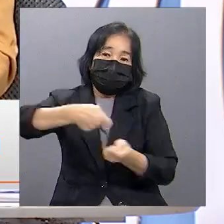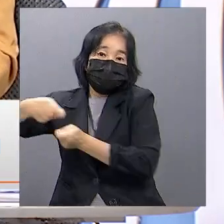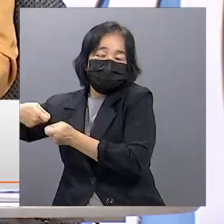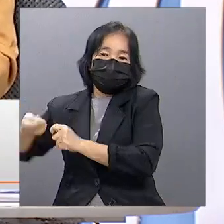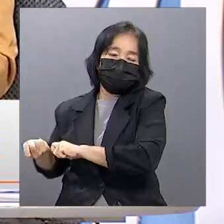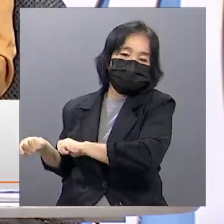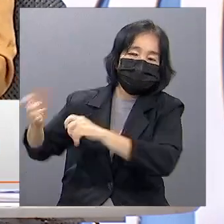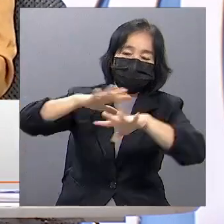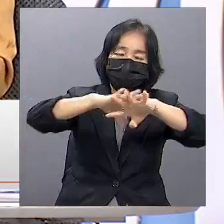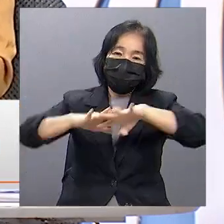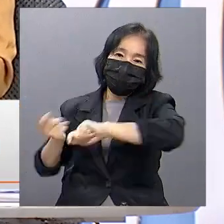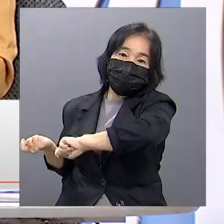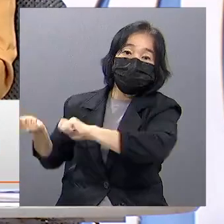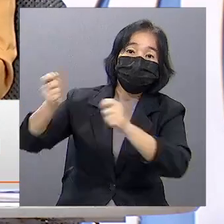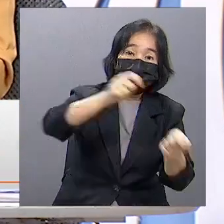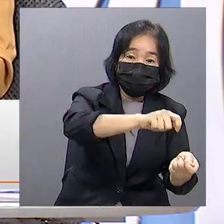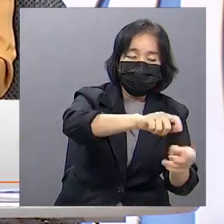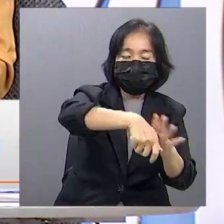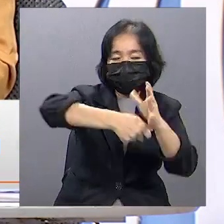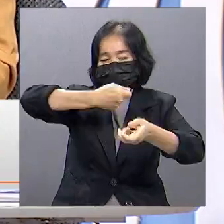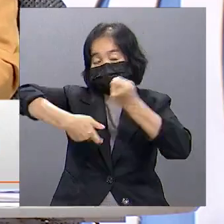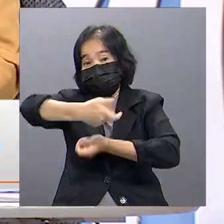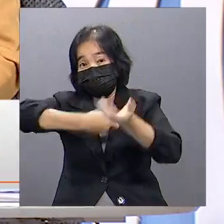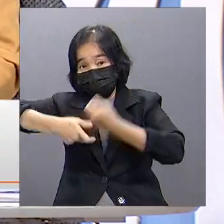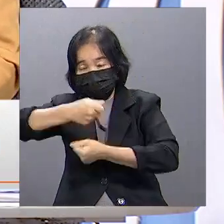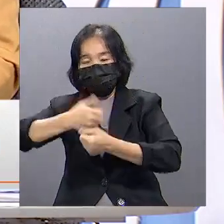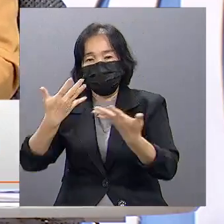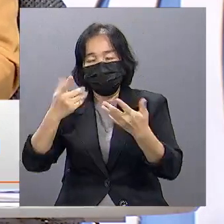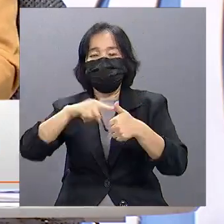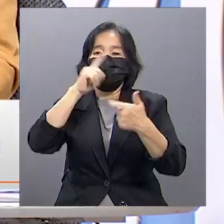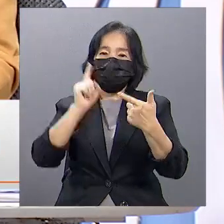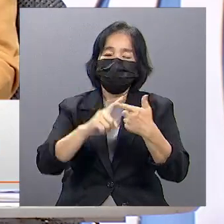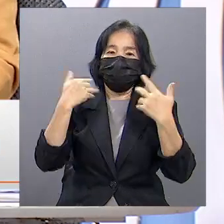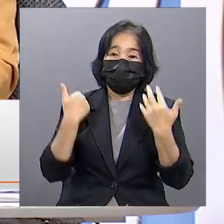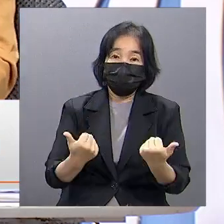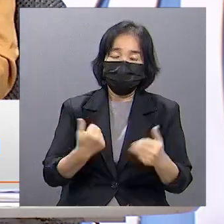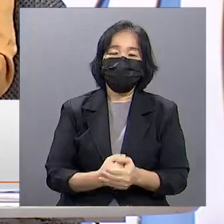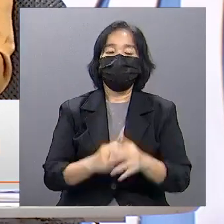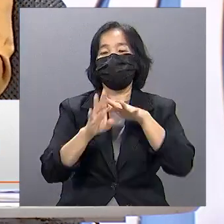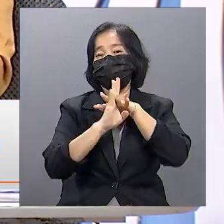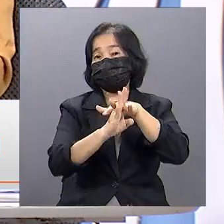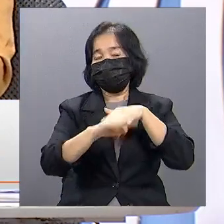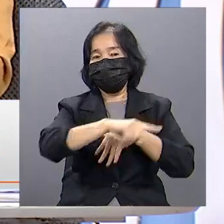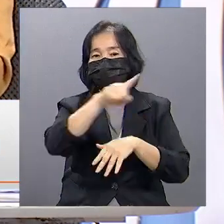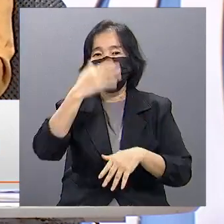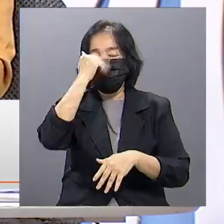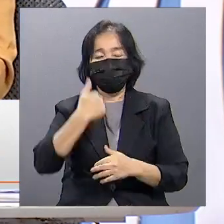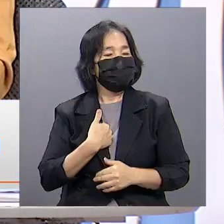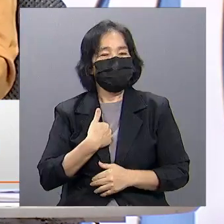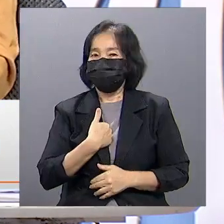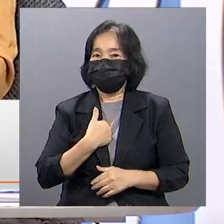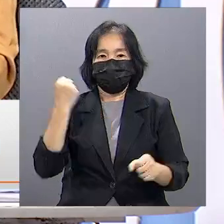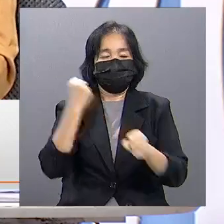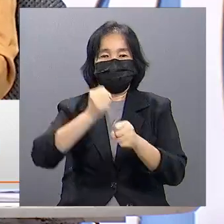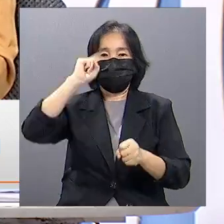ชมโดยจากจำนวนที่ลดลงในปัจจุบันนี้แน่นอนว่าส่งผลต่อในเรื่องของการขับเคลื่อนกฎหมายคุ้มครองฉลามในบางกลุ่ม